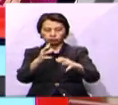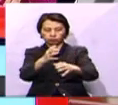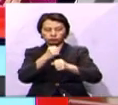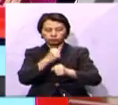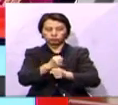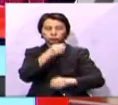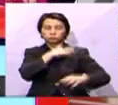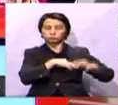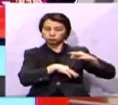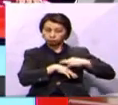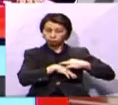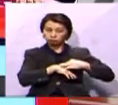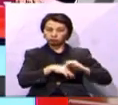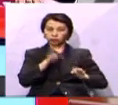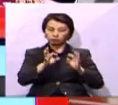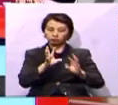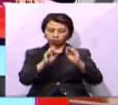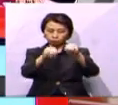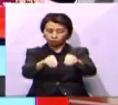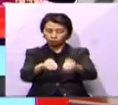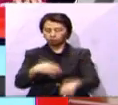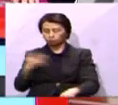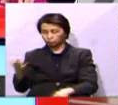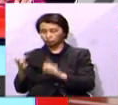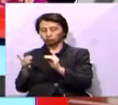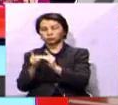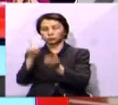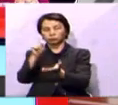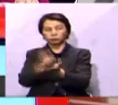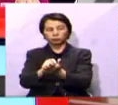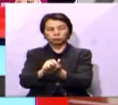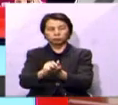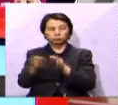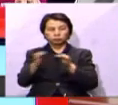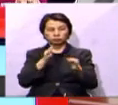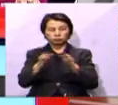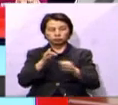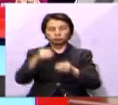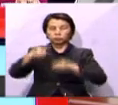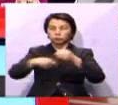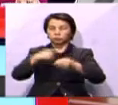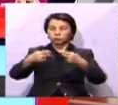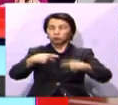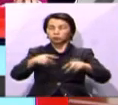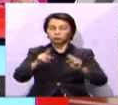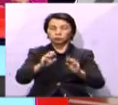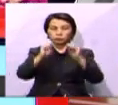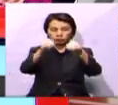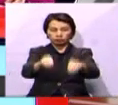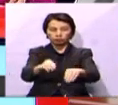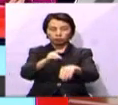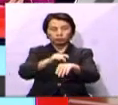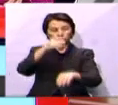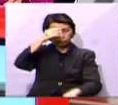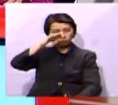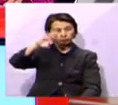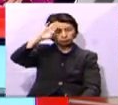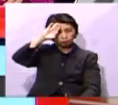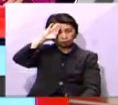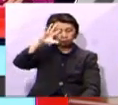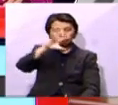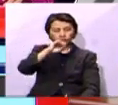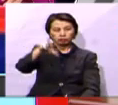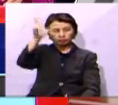menjana pulangan pelaburan. Beliau ditemui media pada taklimat mengenai peluang pelaburan di Perlis. Selain